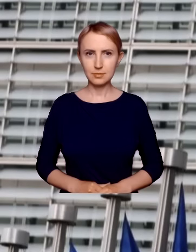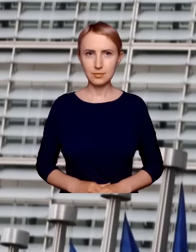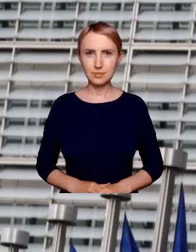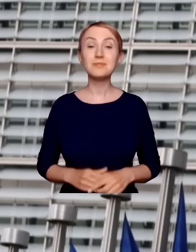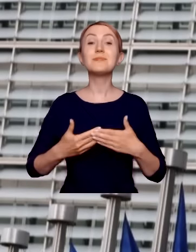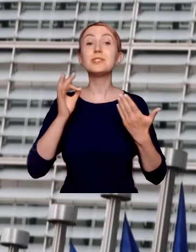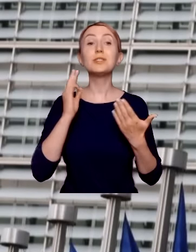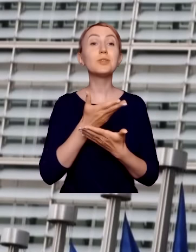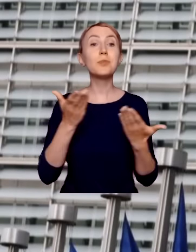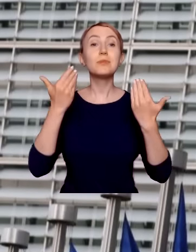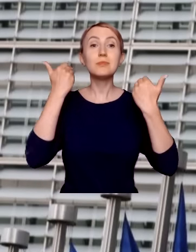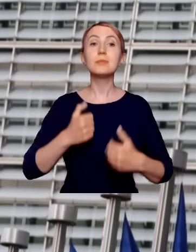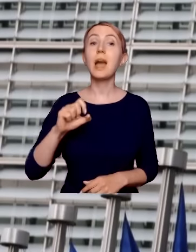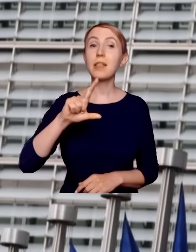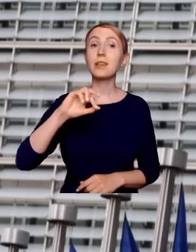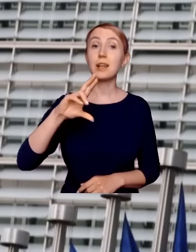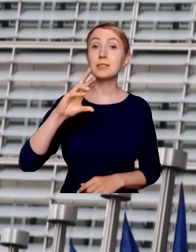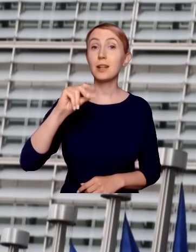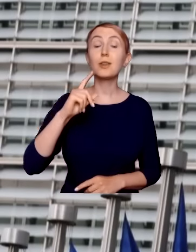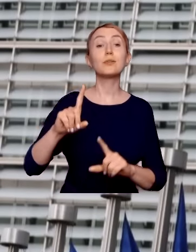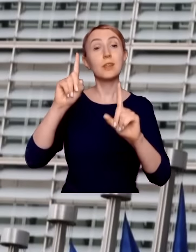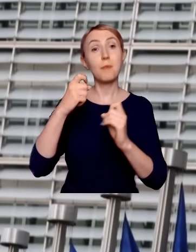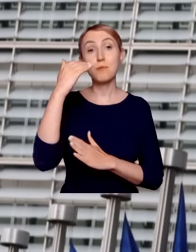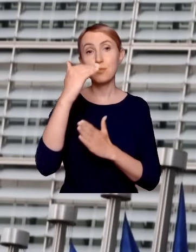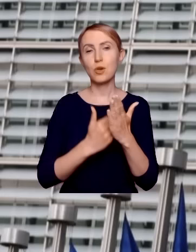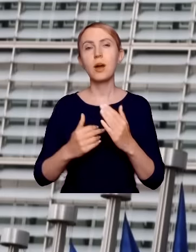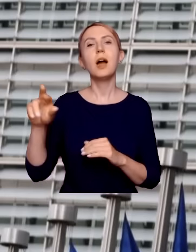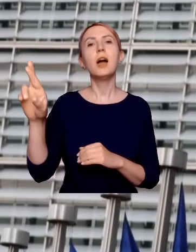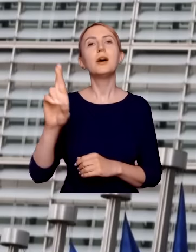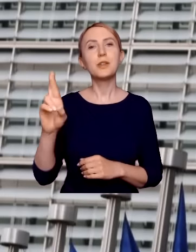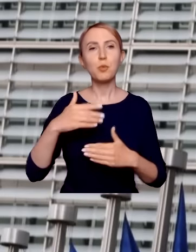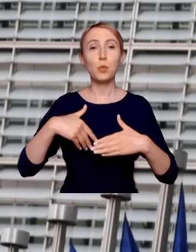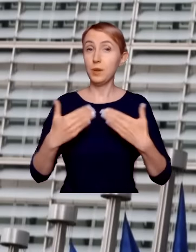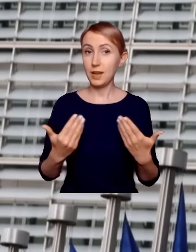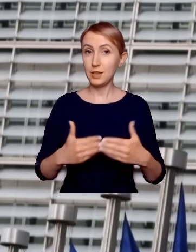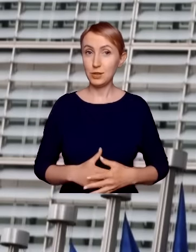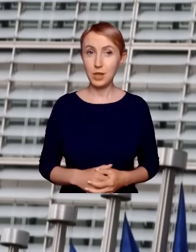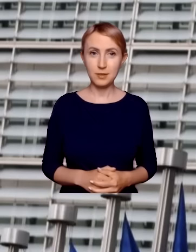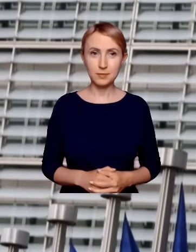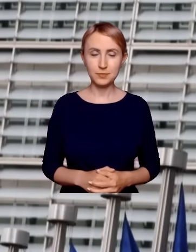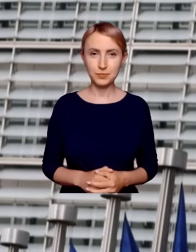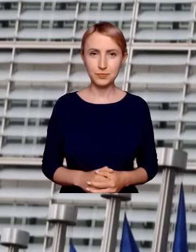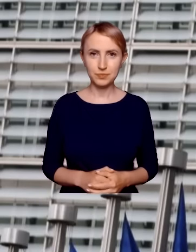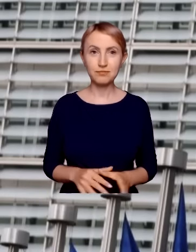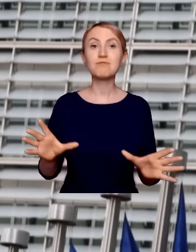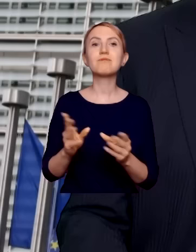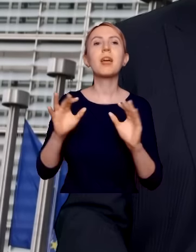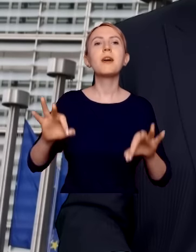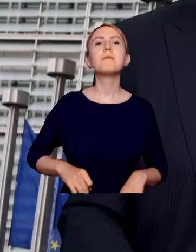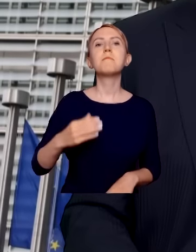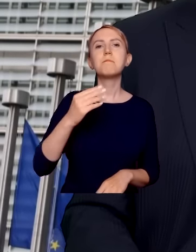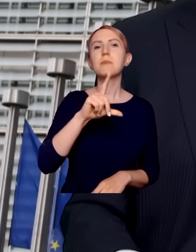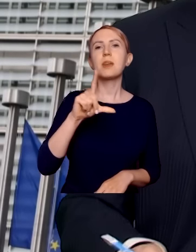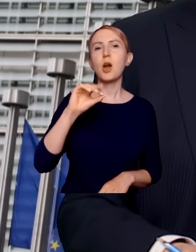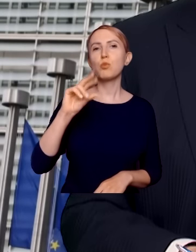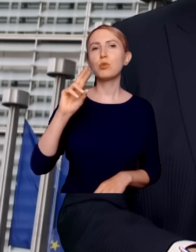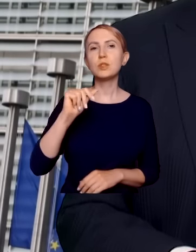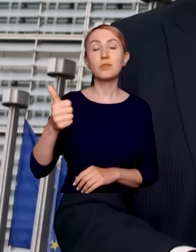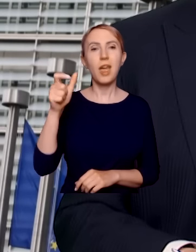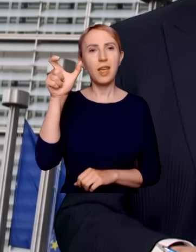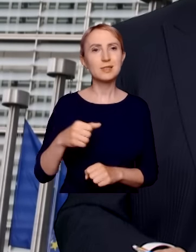Dzień dobry Państwu, Adrian Stankowski. Zaczynamy program Republika Dzień. Jest z nami pan Michał Bruszewski, ekspert do